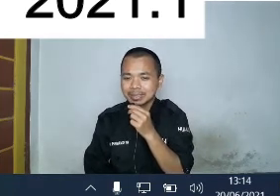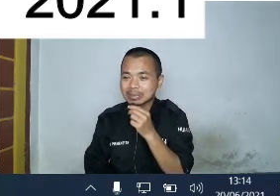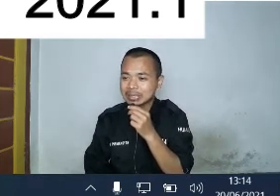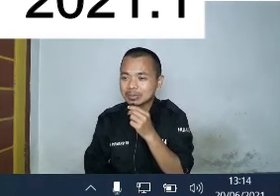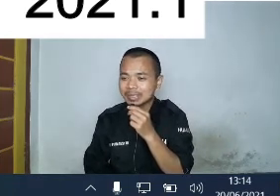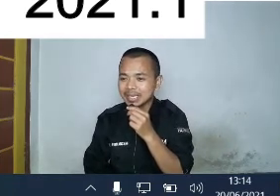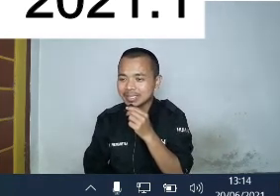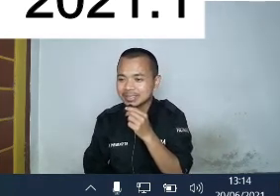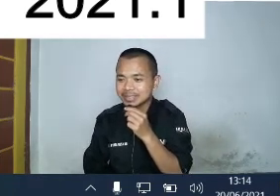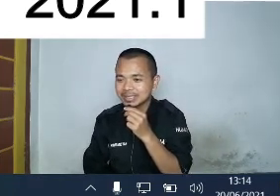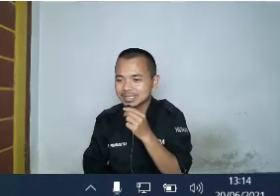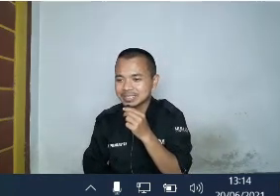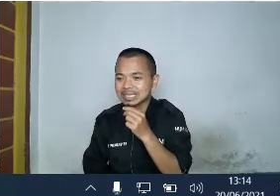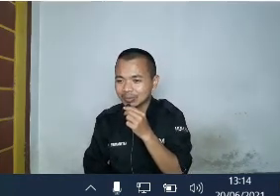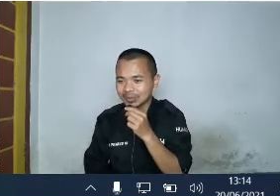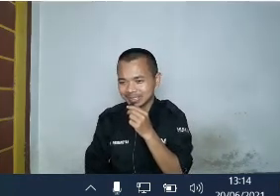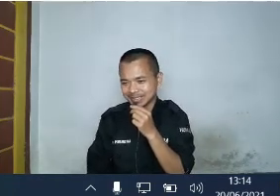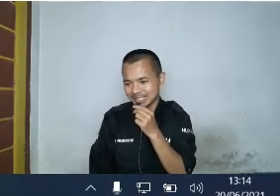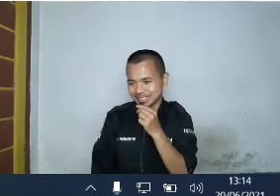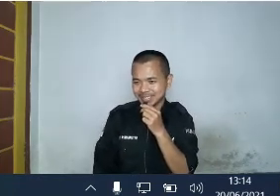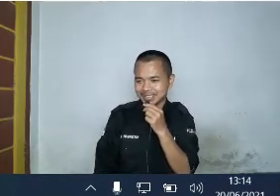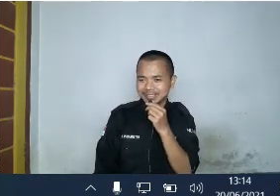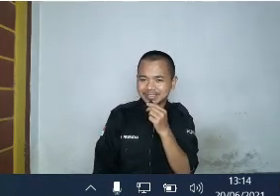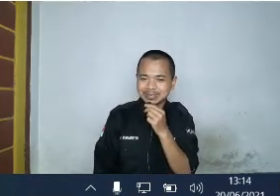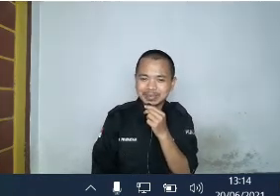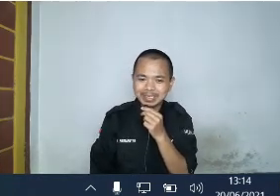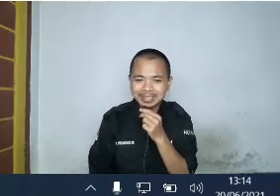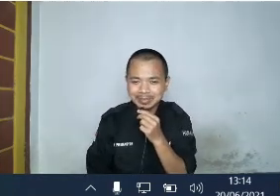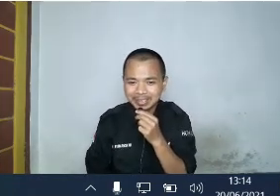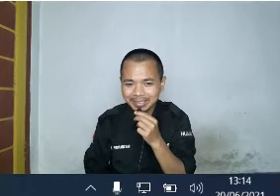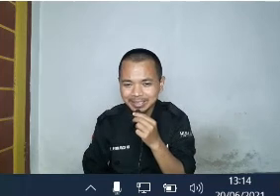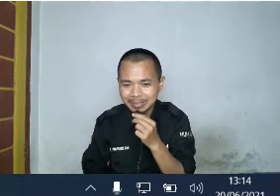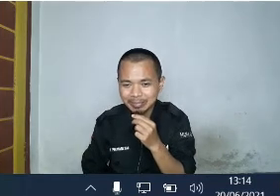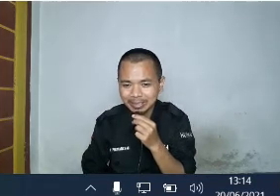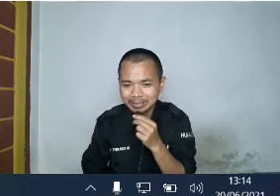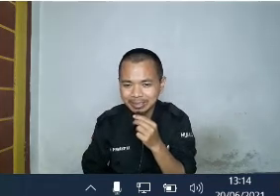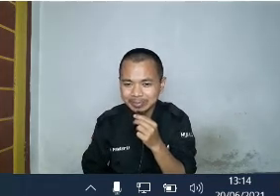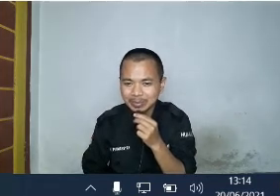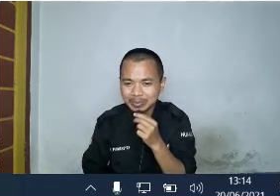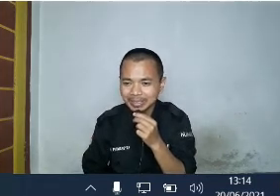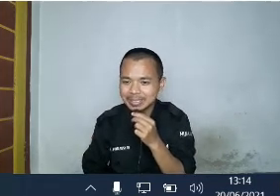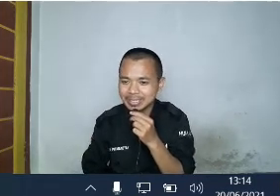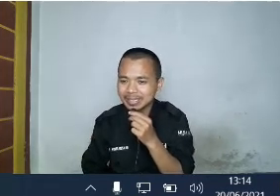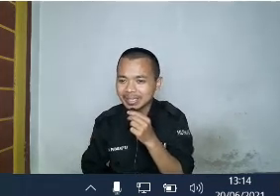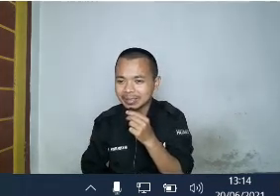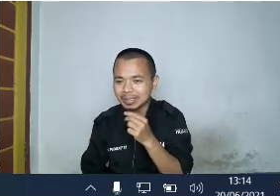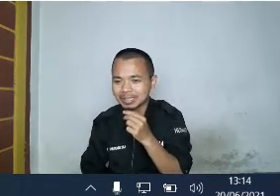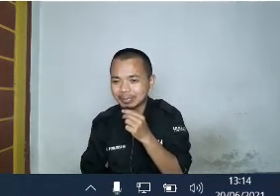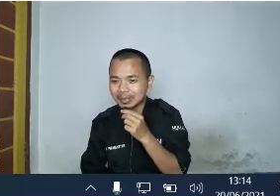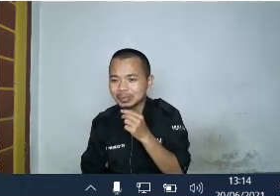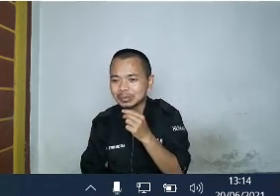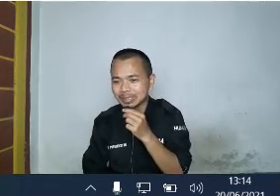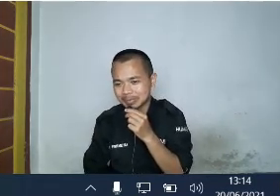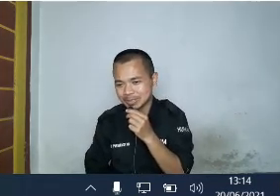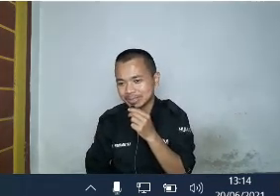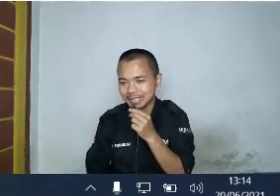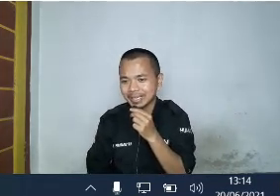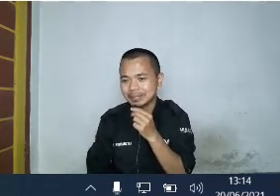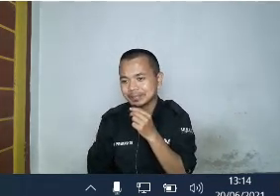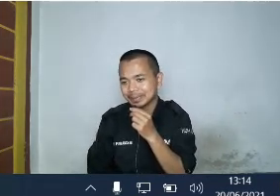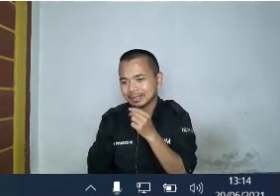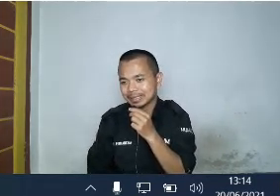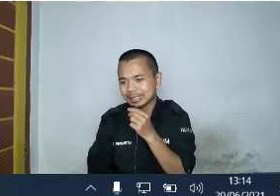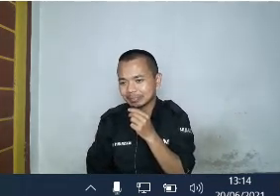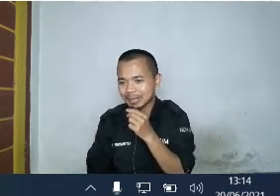ke mata kuliah ke-1 gitu aja ya kemudian itu kan ada Pengantar Ilmu Komunikasi itu hari Minggu tak